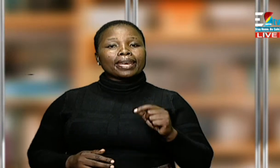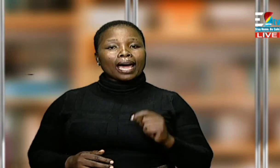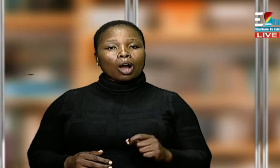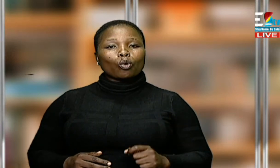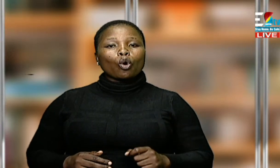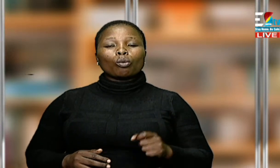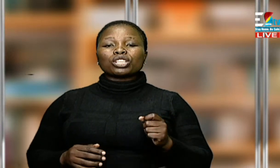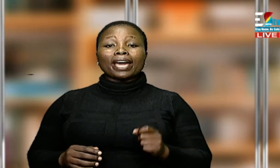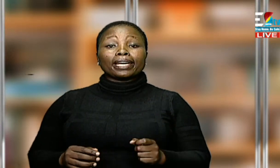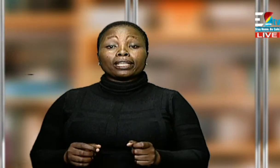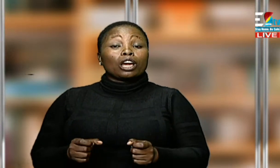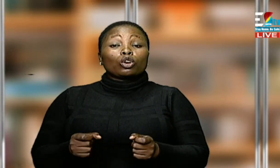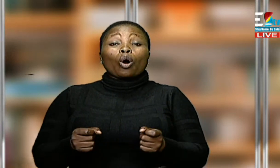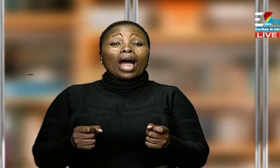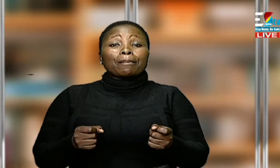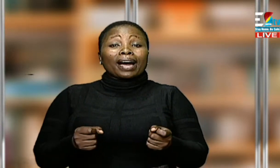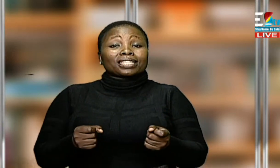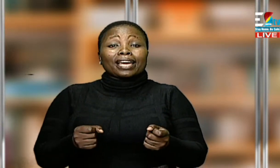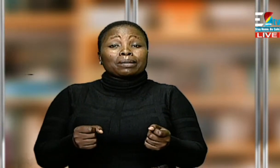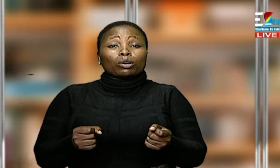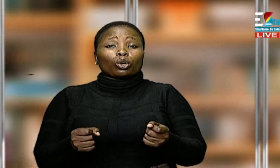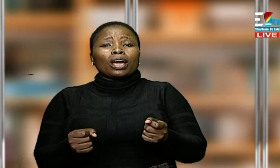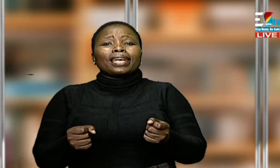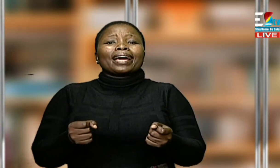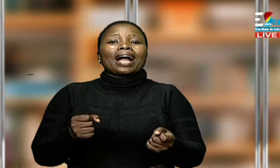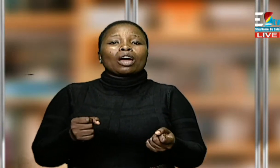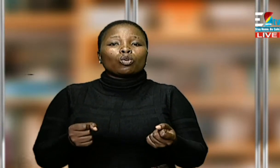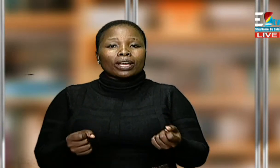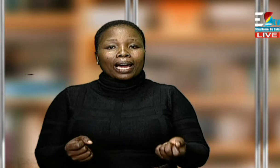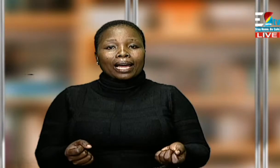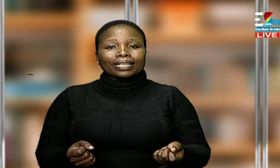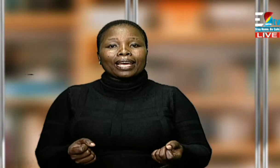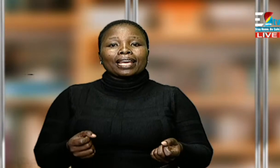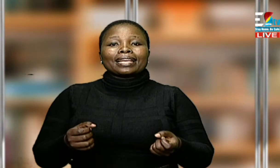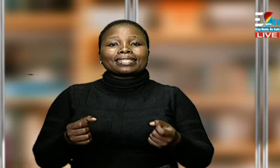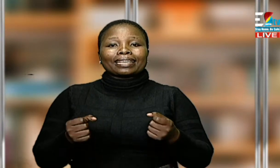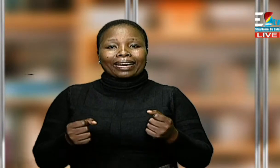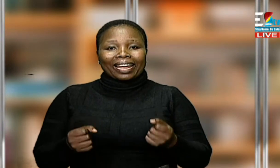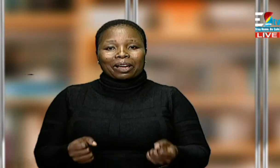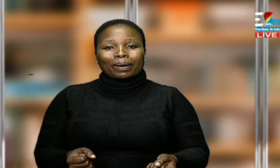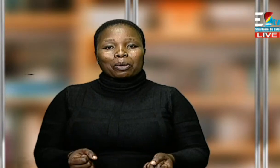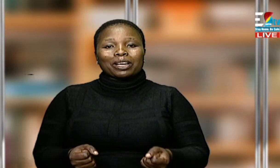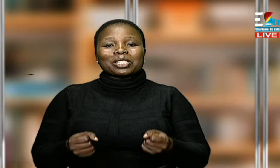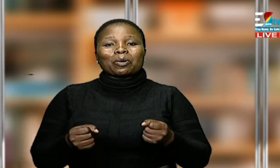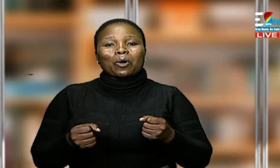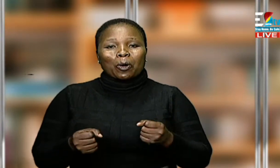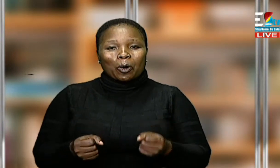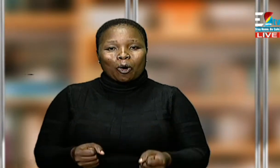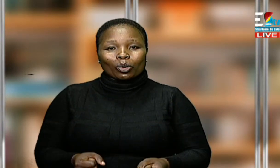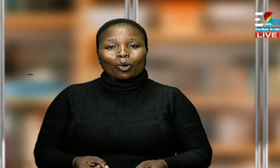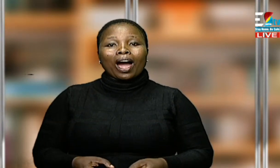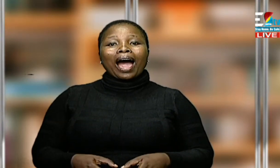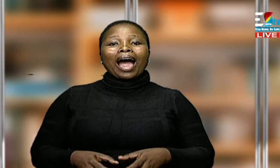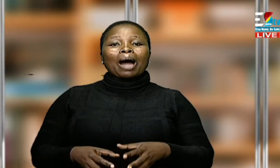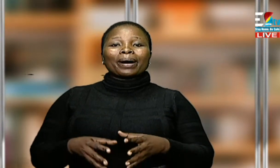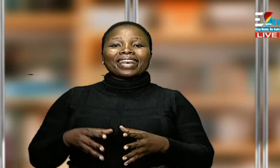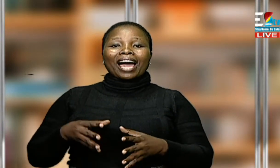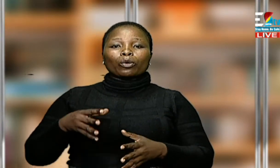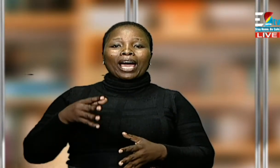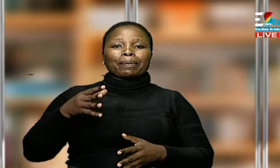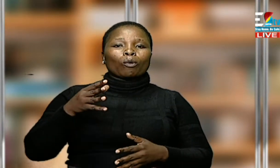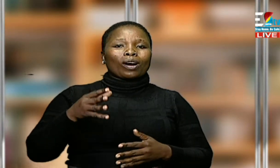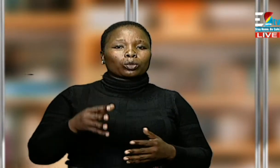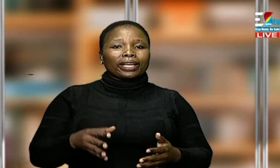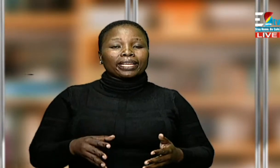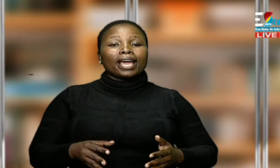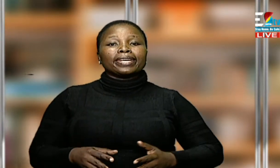ncamashi nanangu umshayeli lo hamba ashayela imoto lengakalungi kahle lesikrepa noma lesikorokoro ahamba